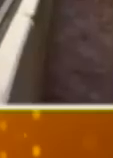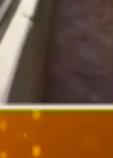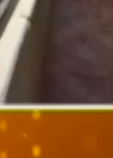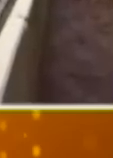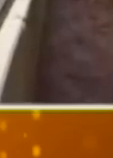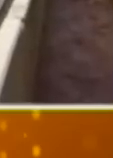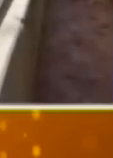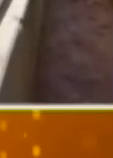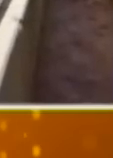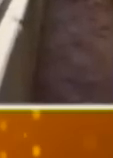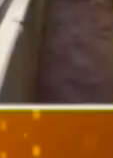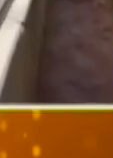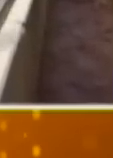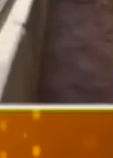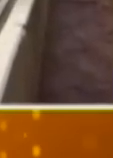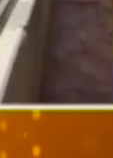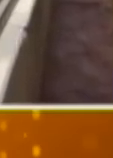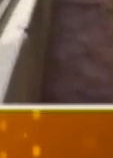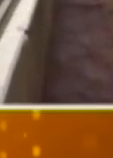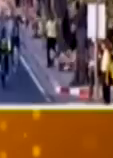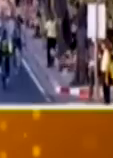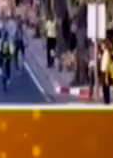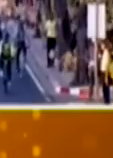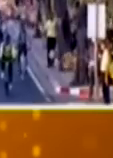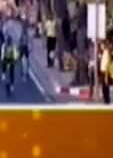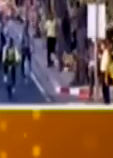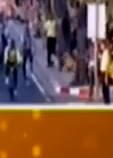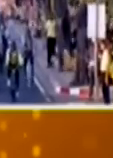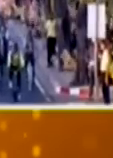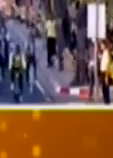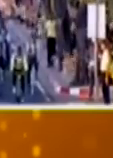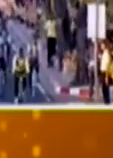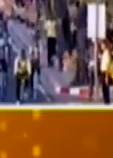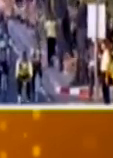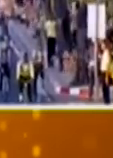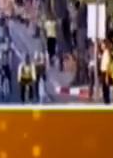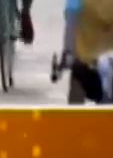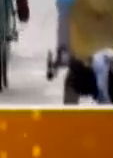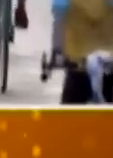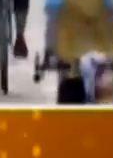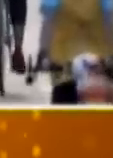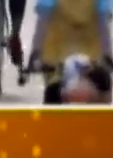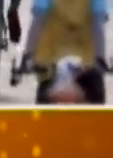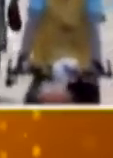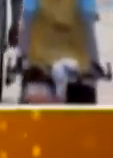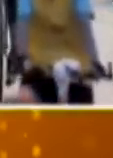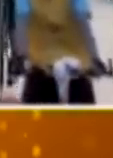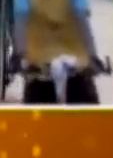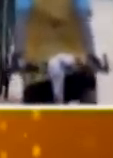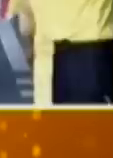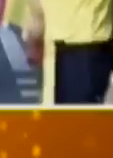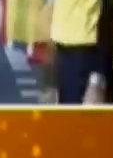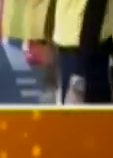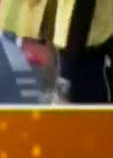สู่ความวัฒนาถาวรในการนี้ผมขอขอบคุณพี่น้องประชาชนชาวไทยทุกคนทั้งผู้ที่เข้าร่วม